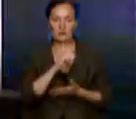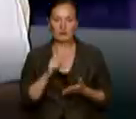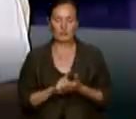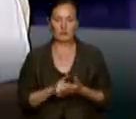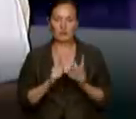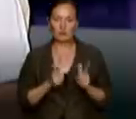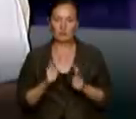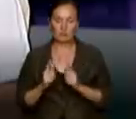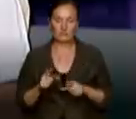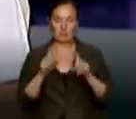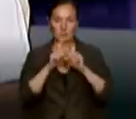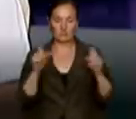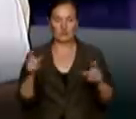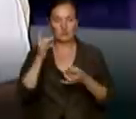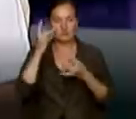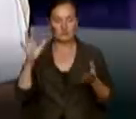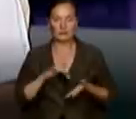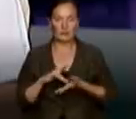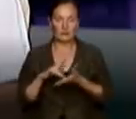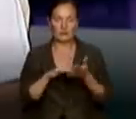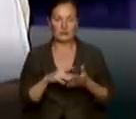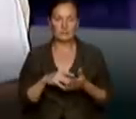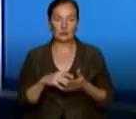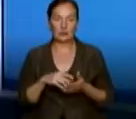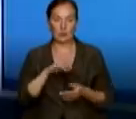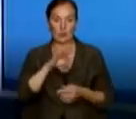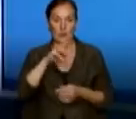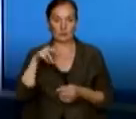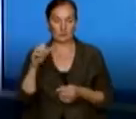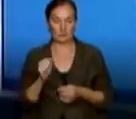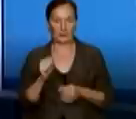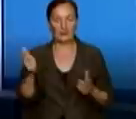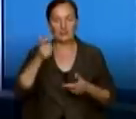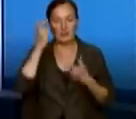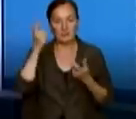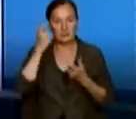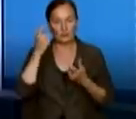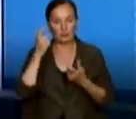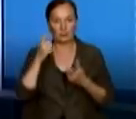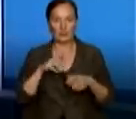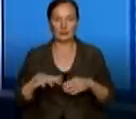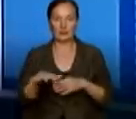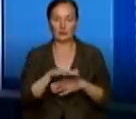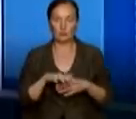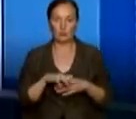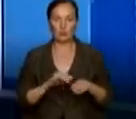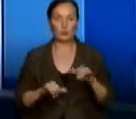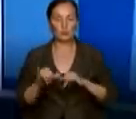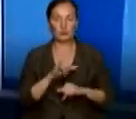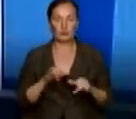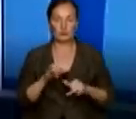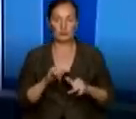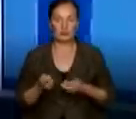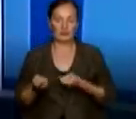і туризму при обласній державній адміністрації. В першу чергу з власником території, куди їде, куди везе